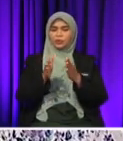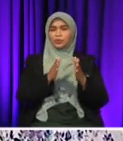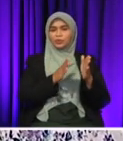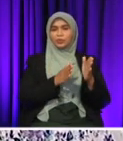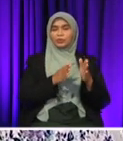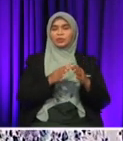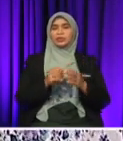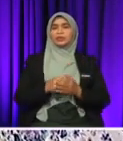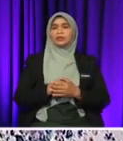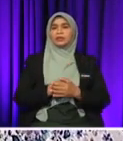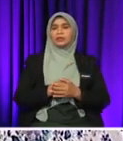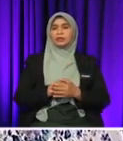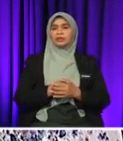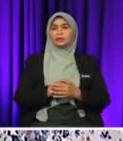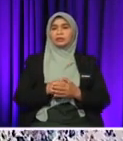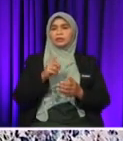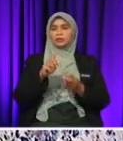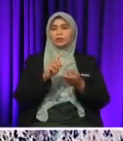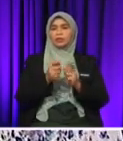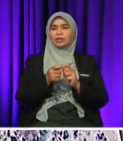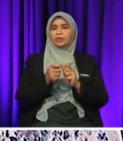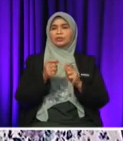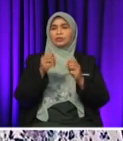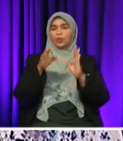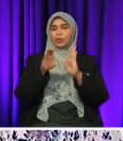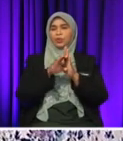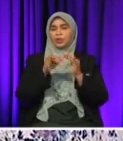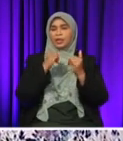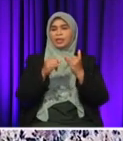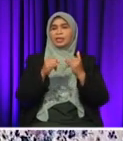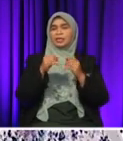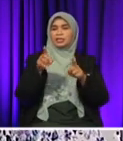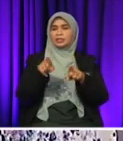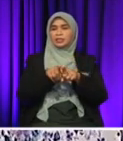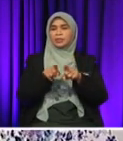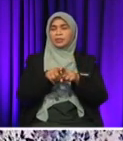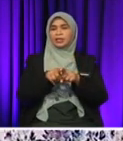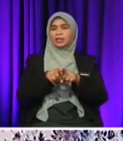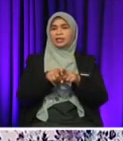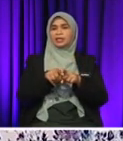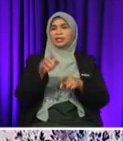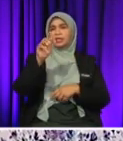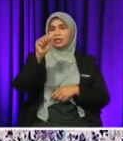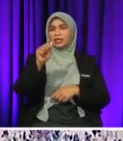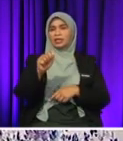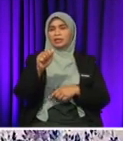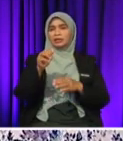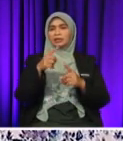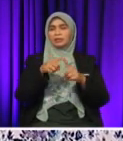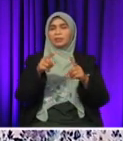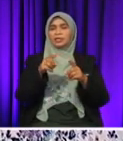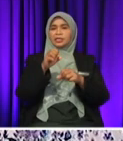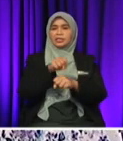baris saja itu kita tuh akan saja kalau doainnya sama semua belakang I maka terima dia akan jadi i tetapi saja ini